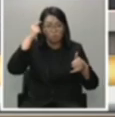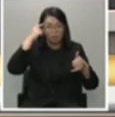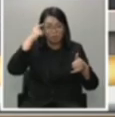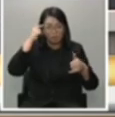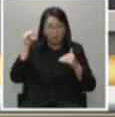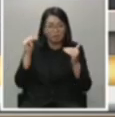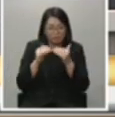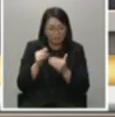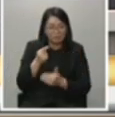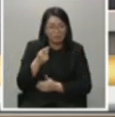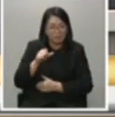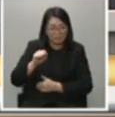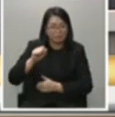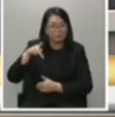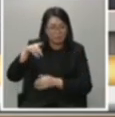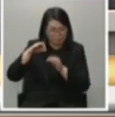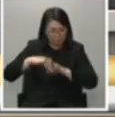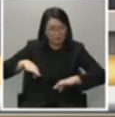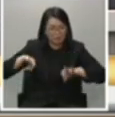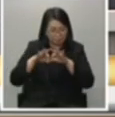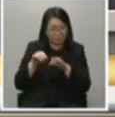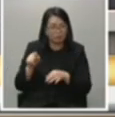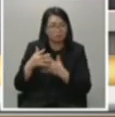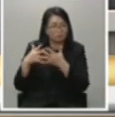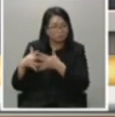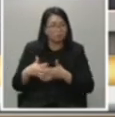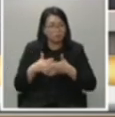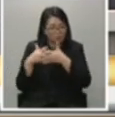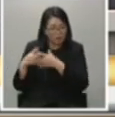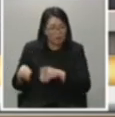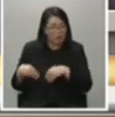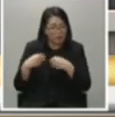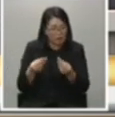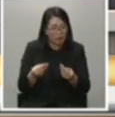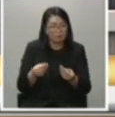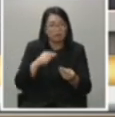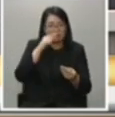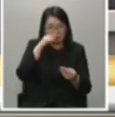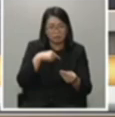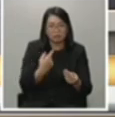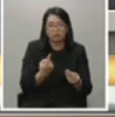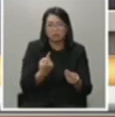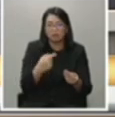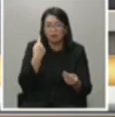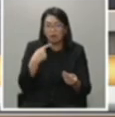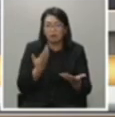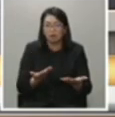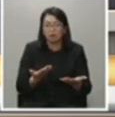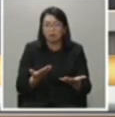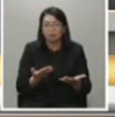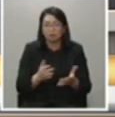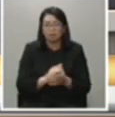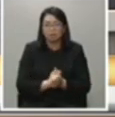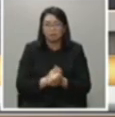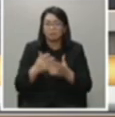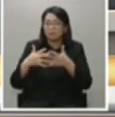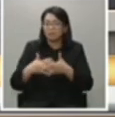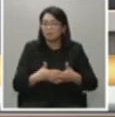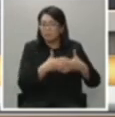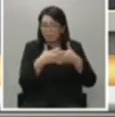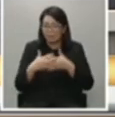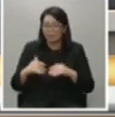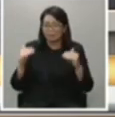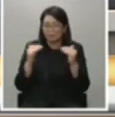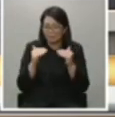ป็นสิทธิ์ที่สหรัฐอเมริกาให้ไทยแค่ฝ่ายเดียวค่ะหมายความว่าสหรัฐจะตัดสิ